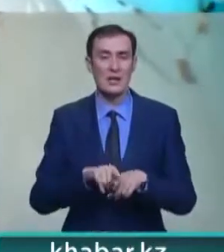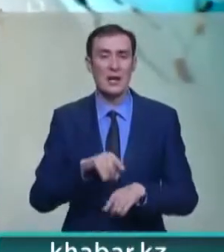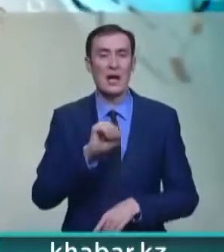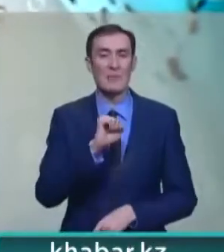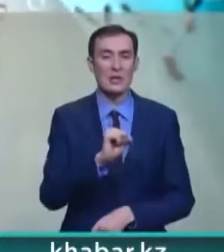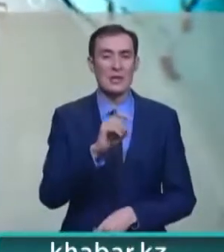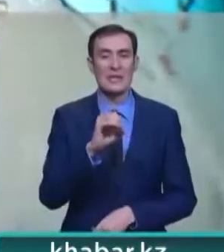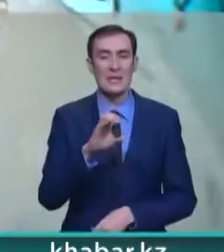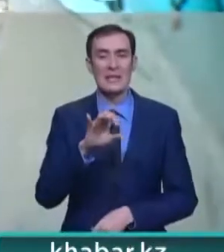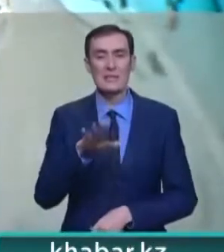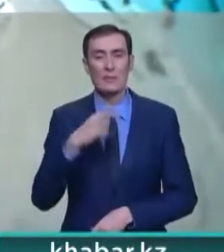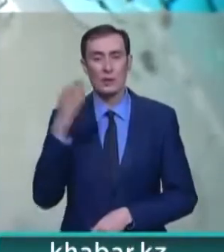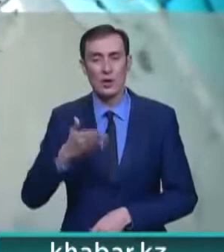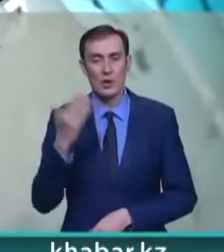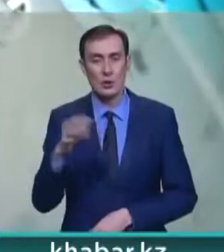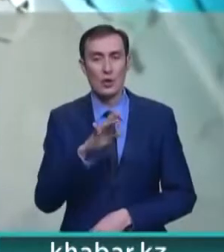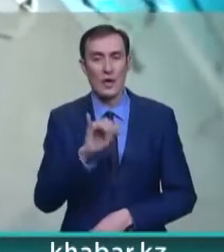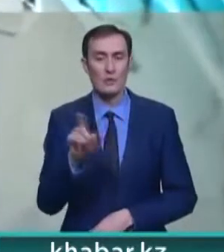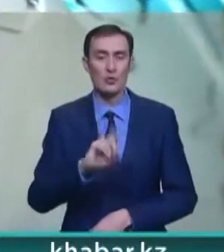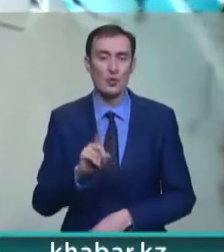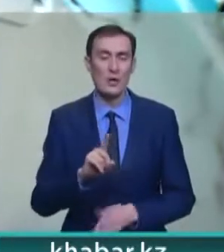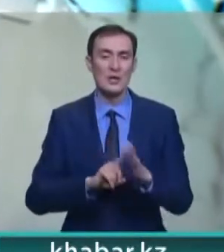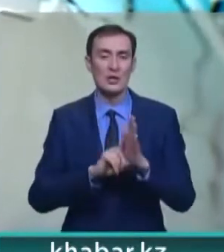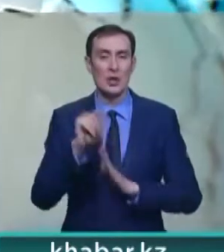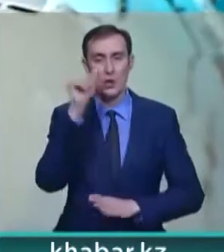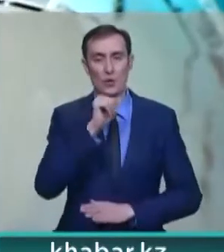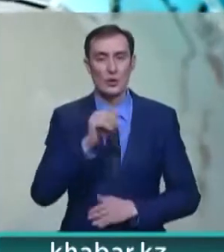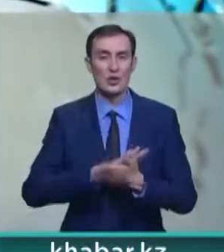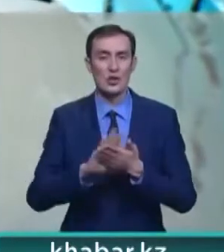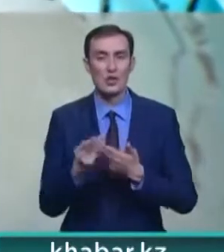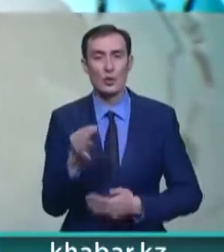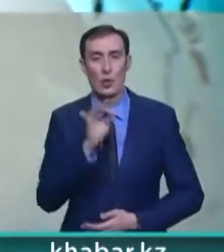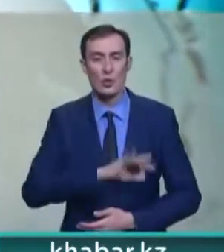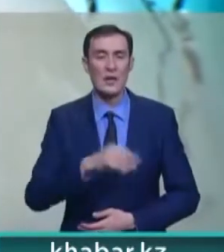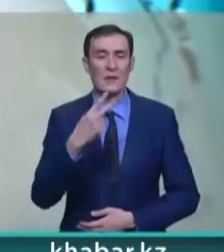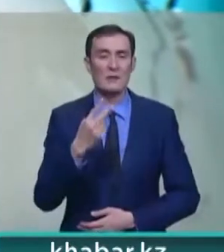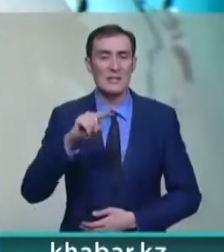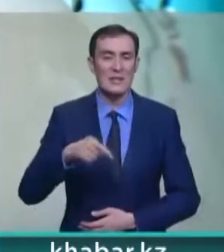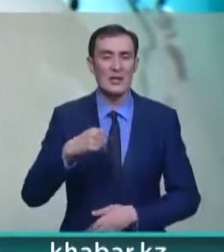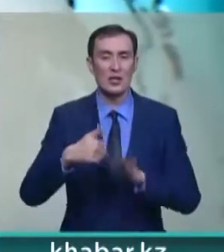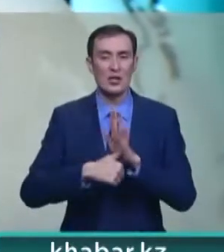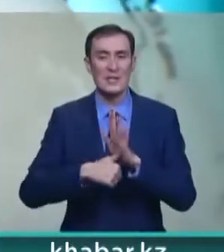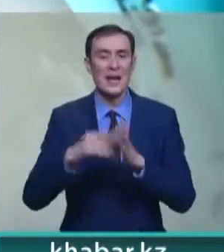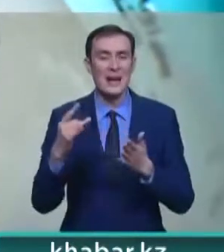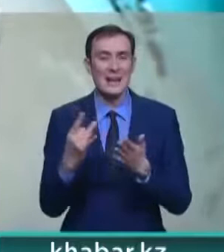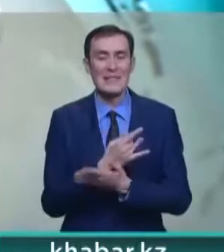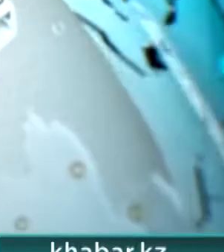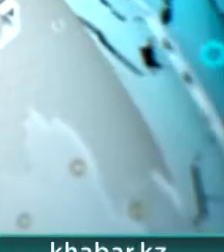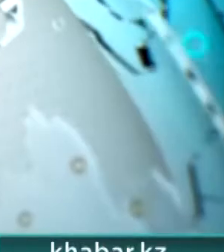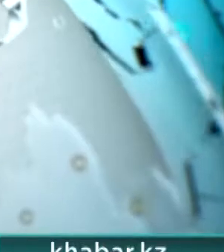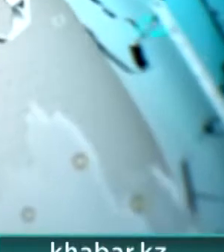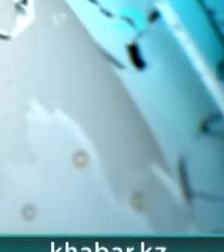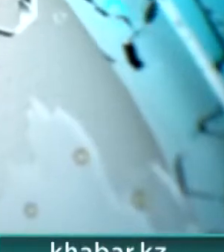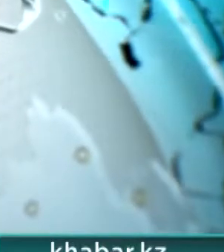Ахметжан Есимов доложил Касым-Жомарту Токаеву о том, что с начала года чистый доход в 2,6 раза превысил план